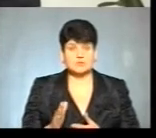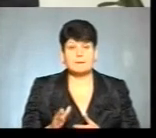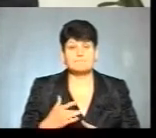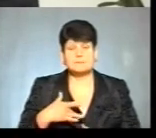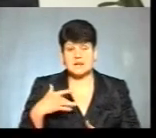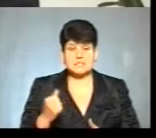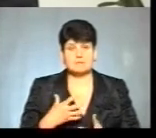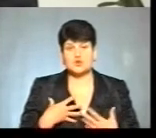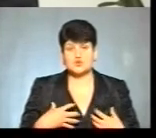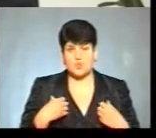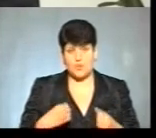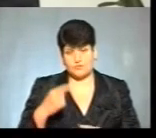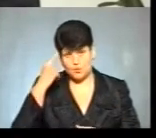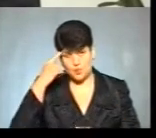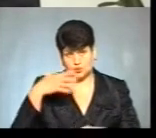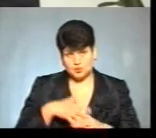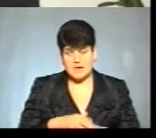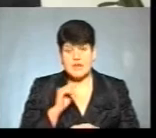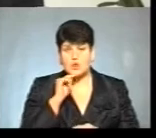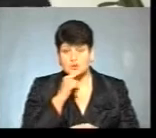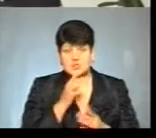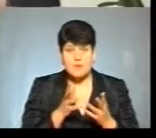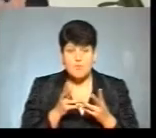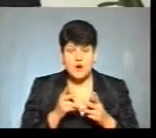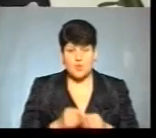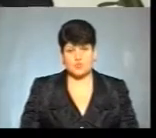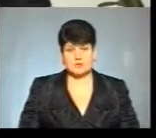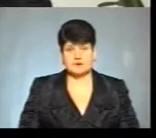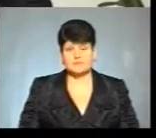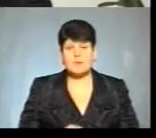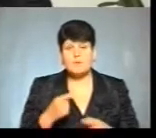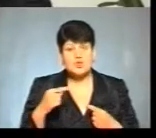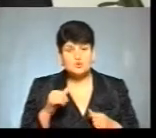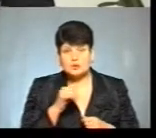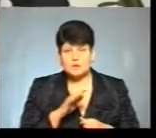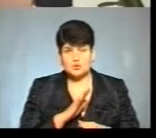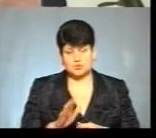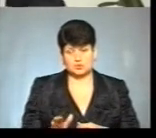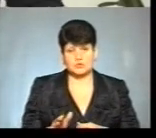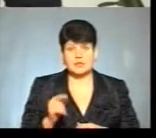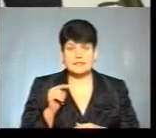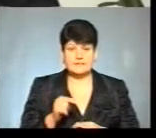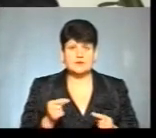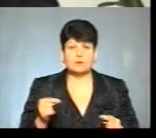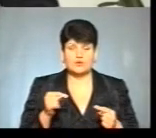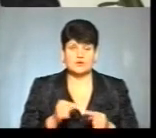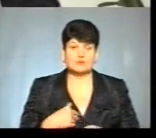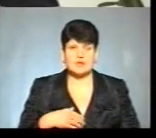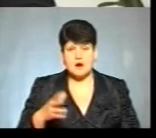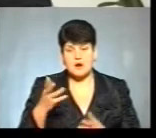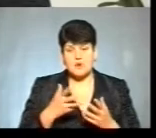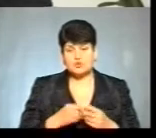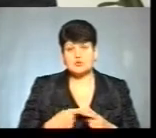принцип здорового якогось глузду, економічних обрахунків принцип. Тобто по-іншому не може бути. І відповідно я рахую, що це вже